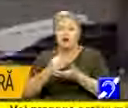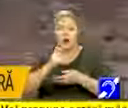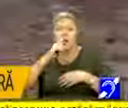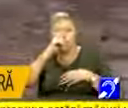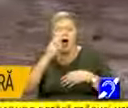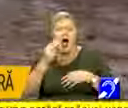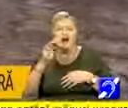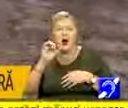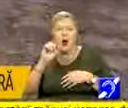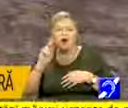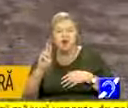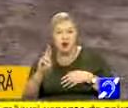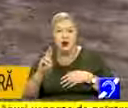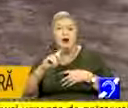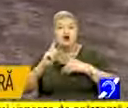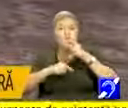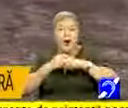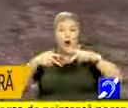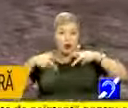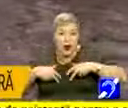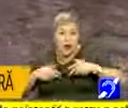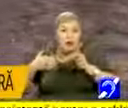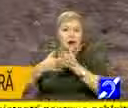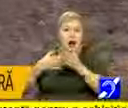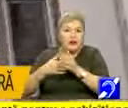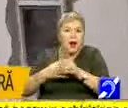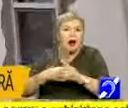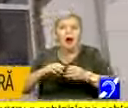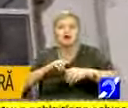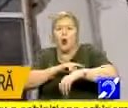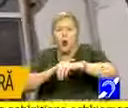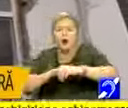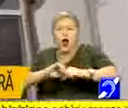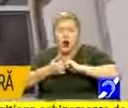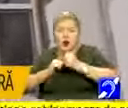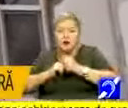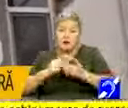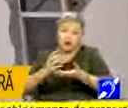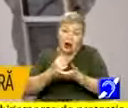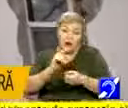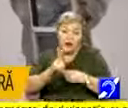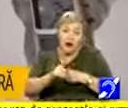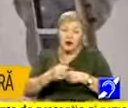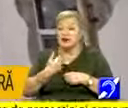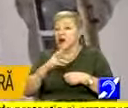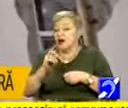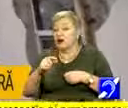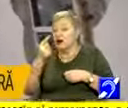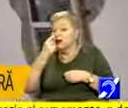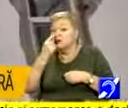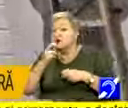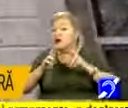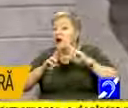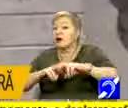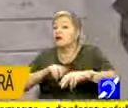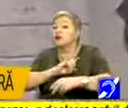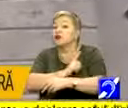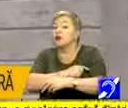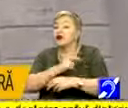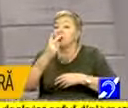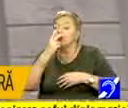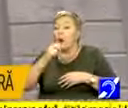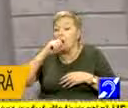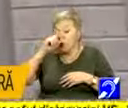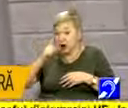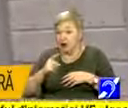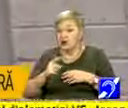Harkov, recâștigat ulterior de ucraineni după multe ore de lupte. Poziția rușilor rămâne puternică în cele două provincii separatiste, Donetsk și Lugansk, unde pe mai